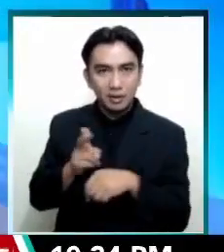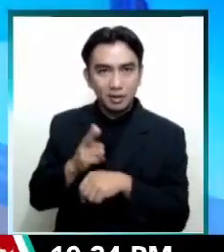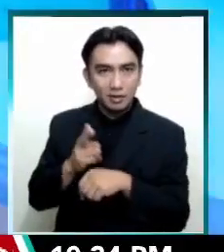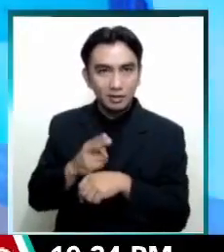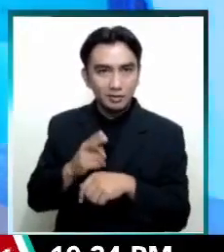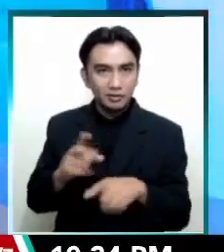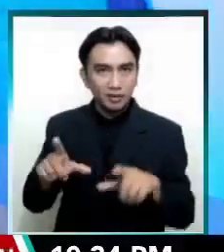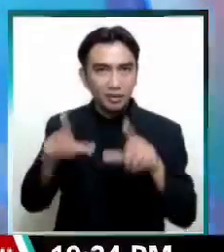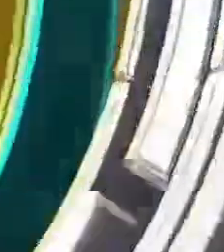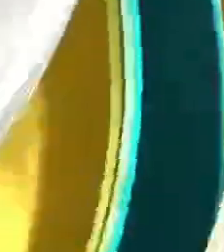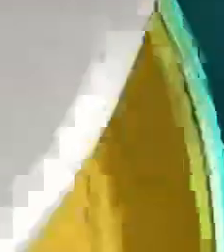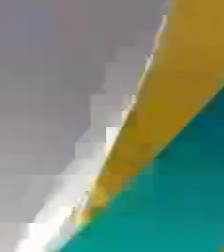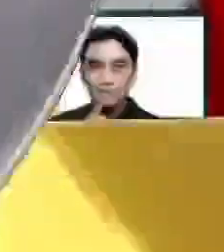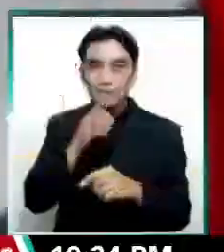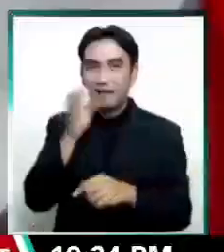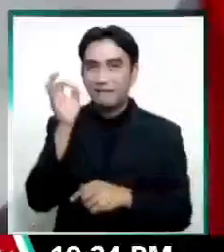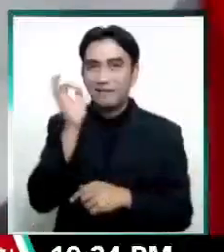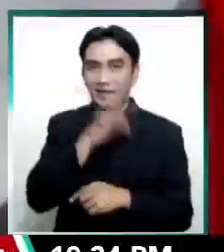ni Emil Sumangit.